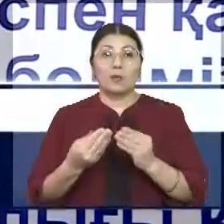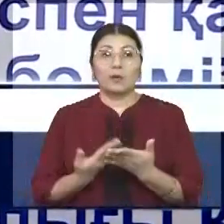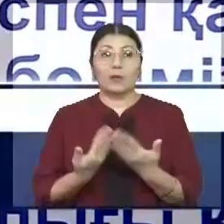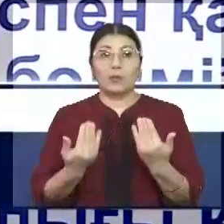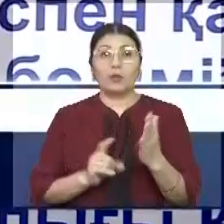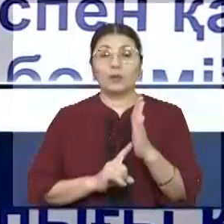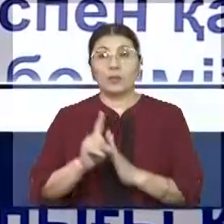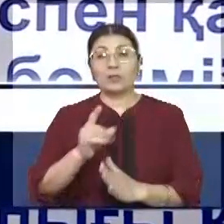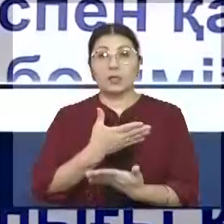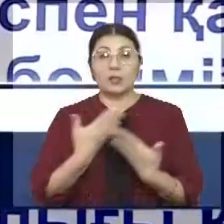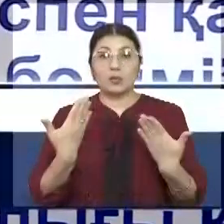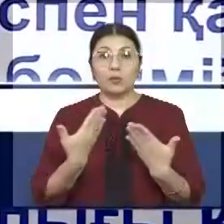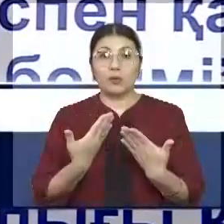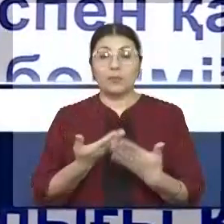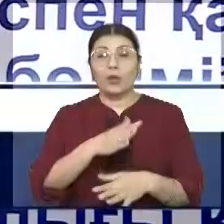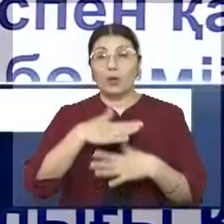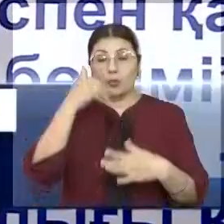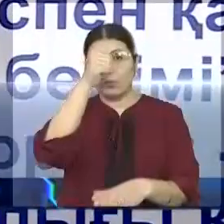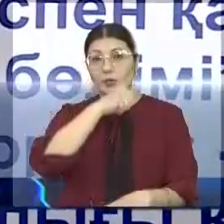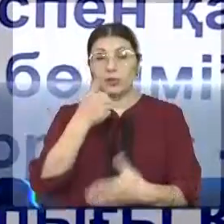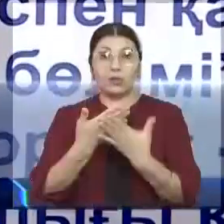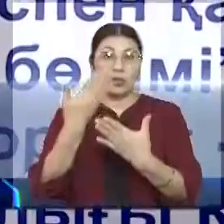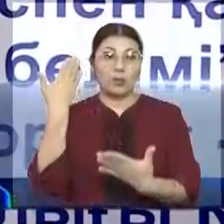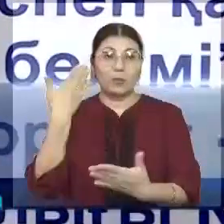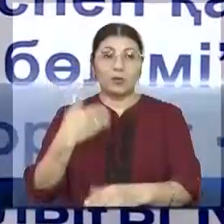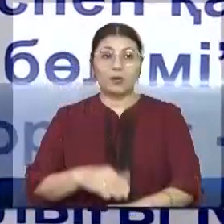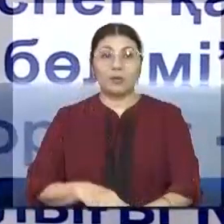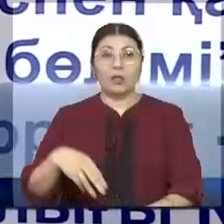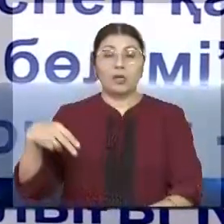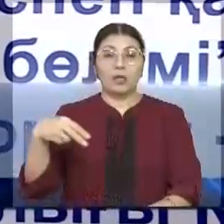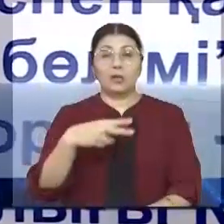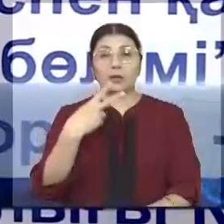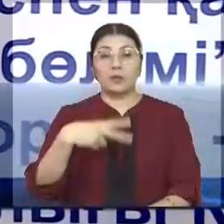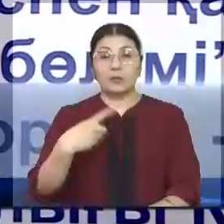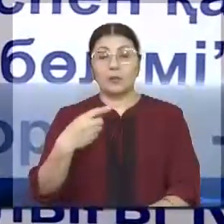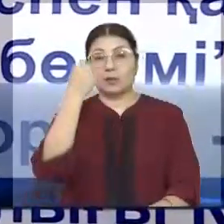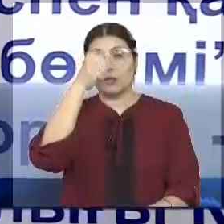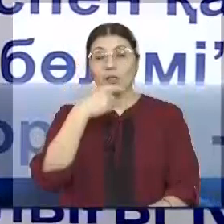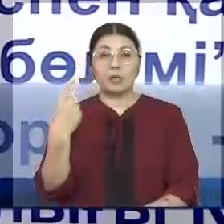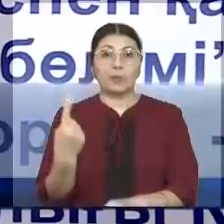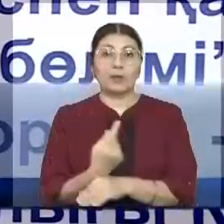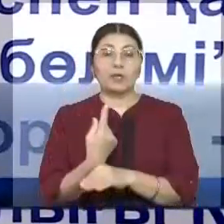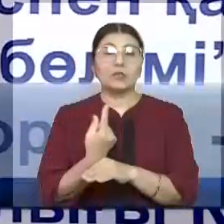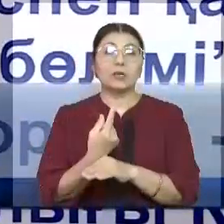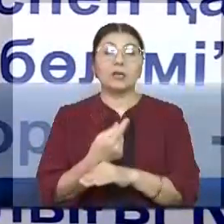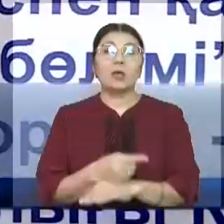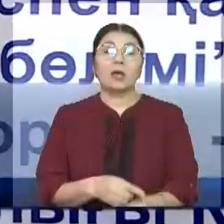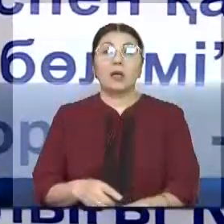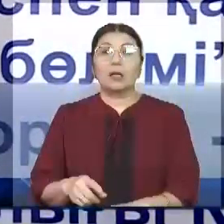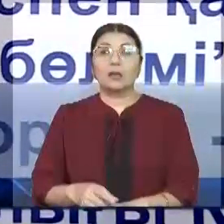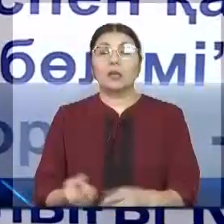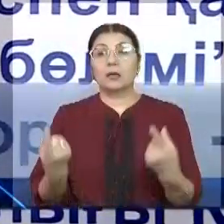басталған жоқ. Әрине, біздер көп жылдар бұрын 2021 жылы алғашқы дағдарыс орталық ашқанда сол